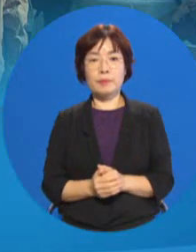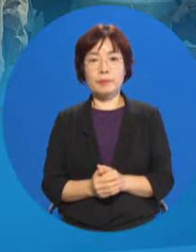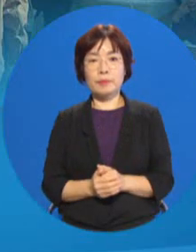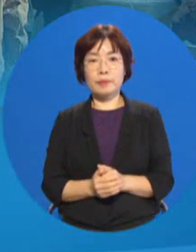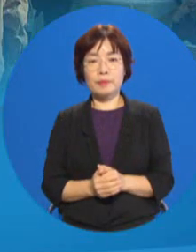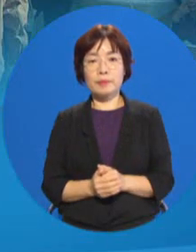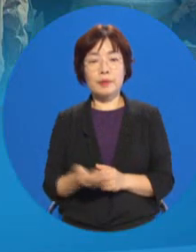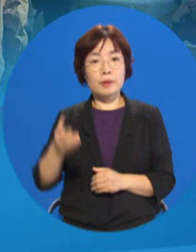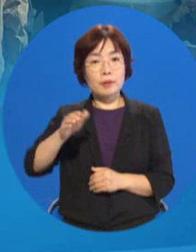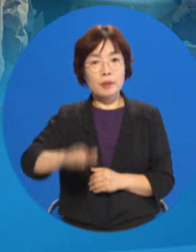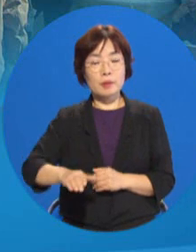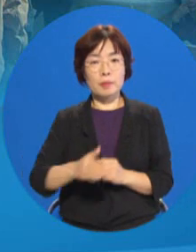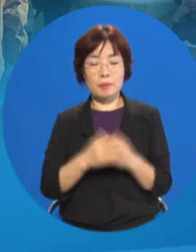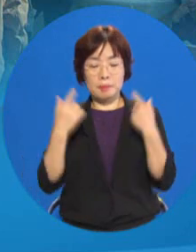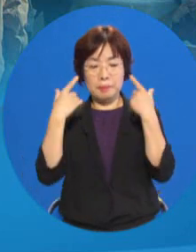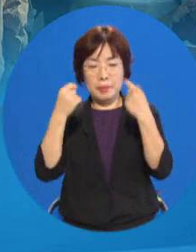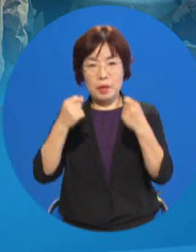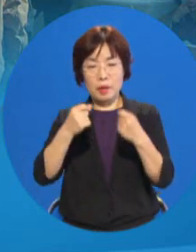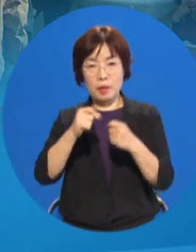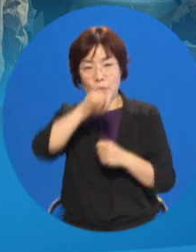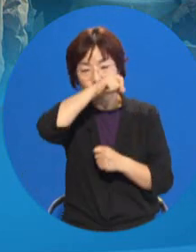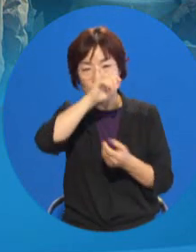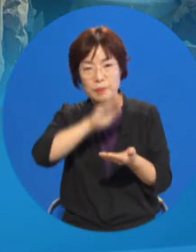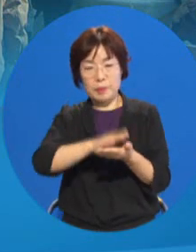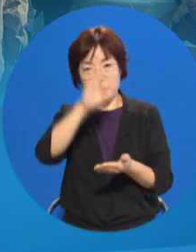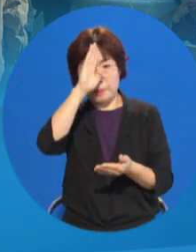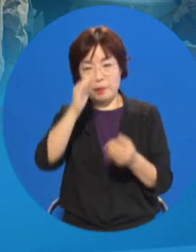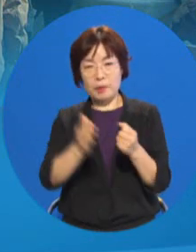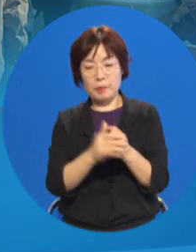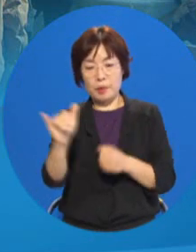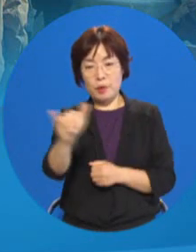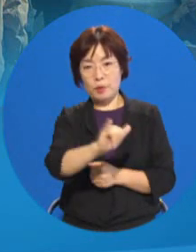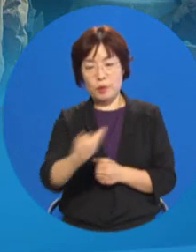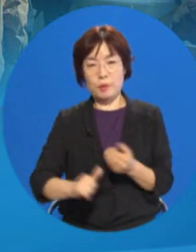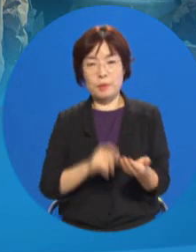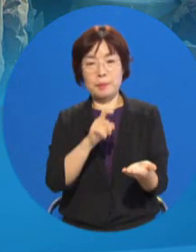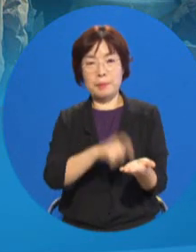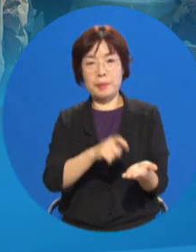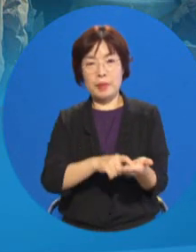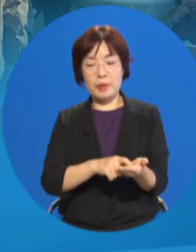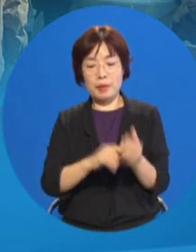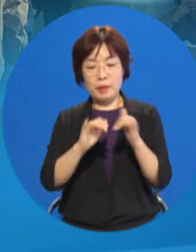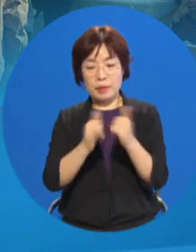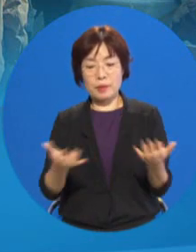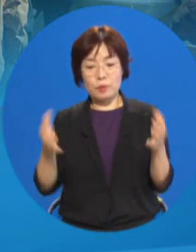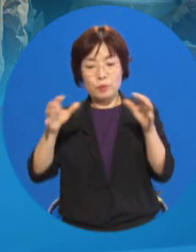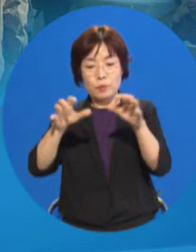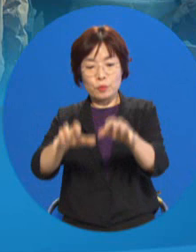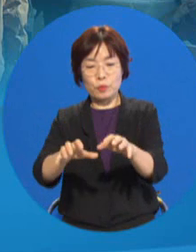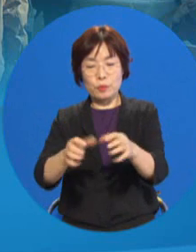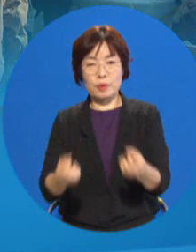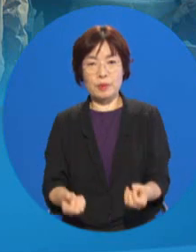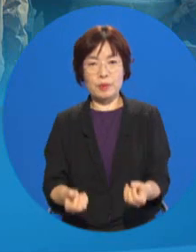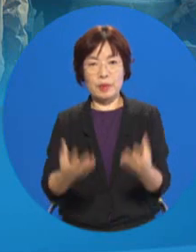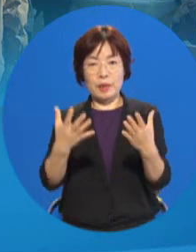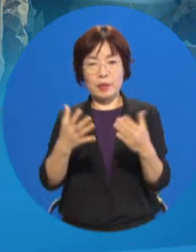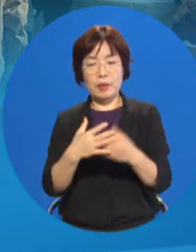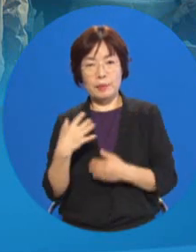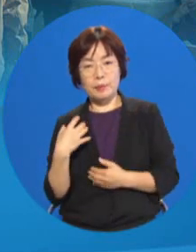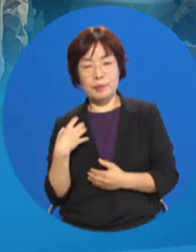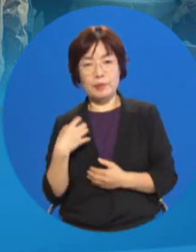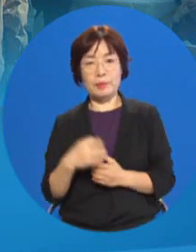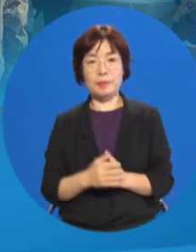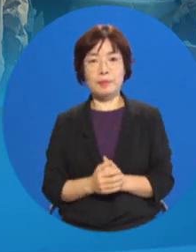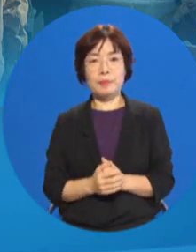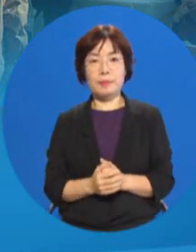네, 그렇지만 여전히 아프리카 돼지열병 때문에 전국이 비상입니다. 인파가 움직이고 모이는 행사들이 부담이 되는